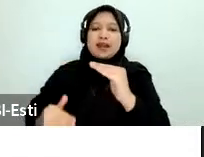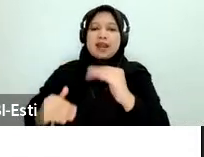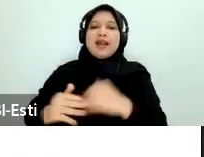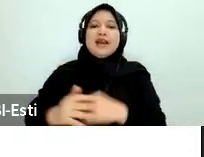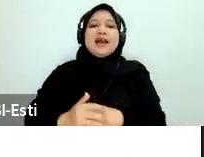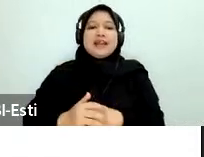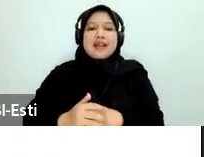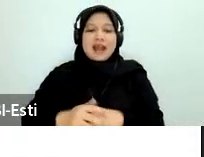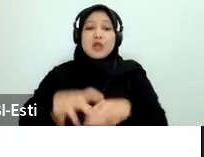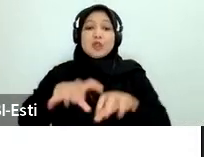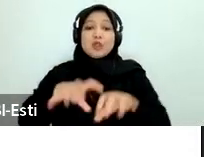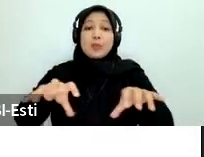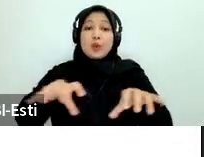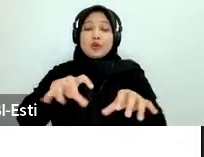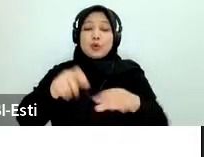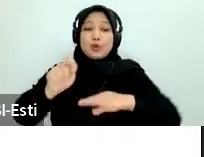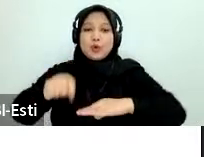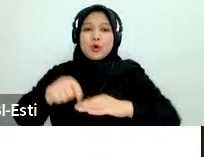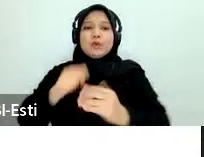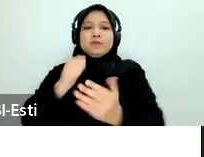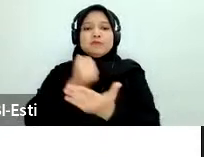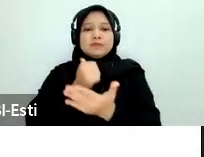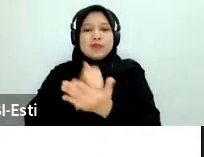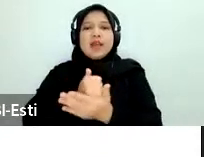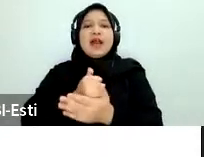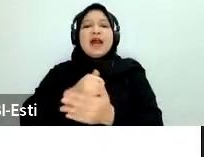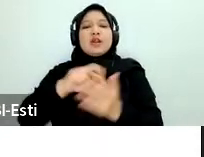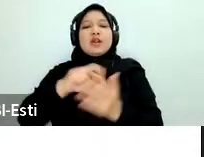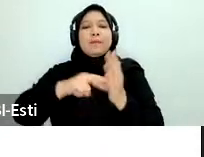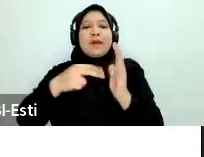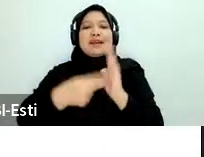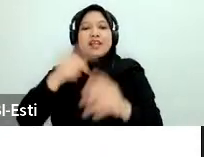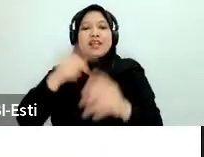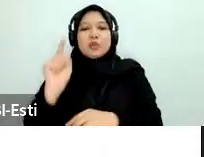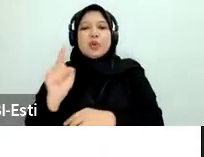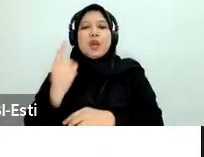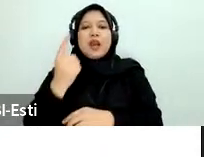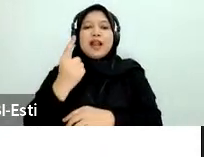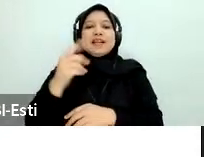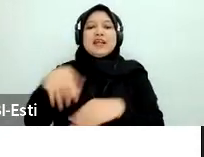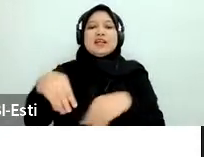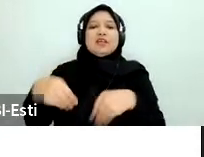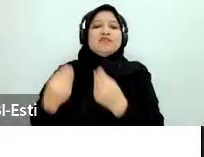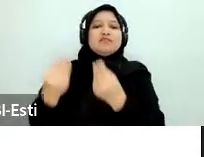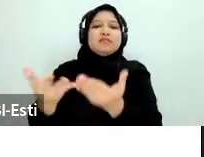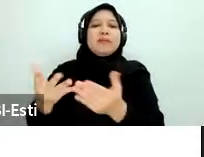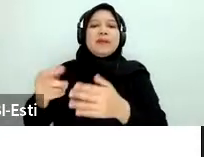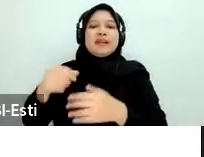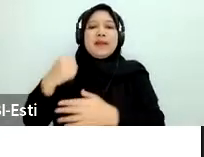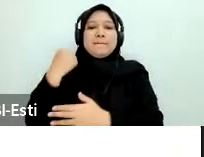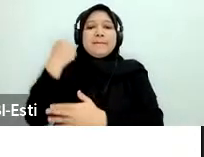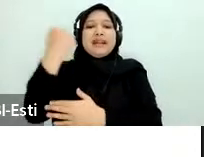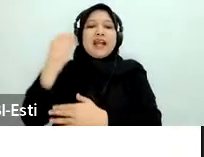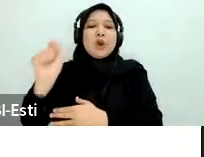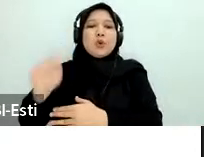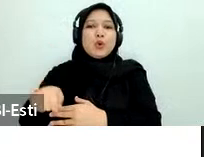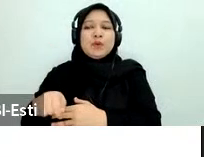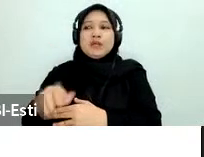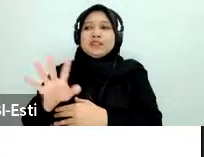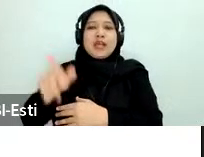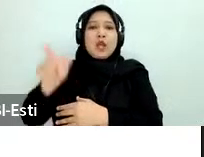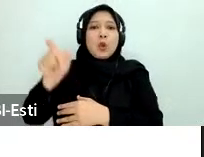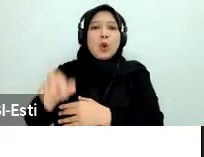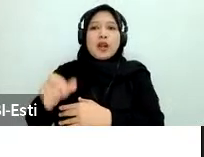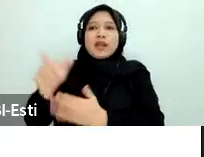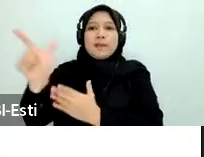tunggal dan diserahkan sepenuhnya kepada hukum bukan kepada publik kepada pelapor eh kepada orang punya pos